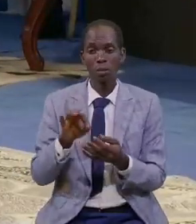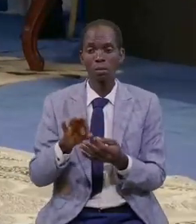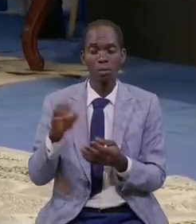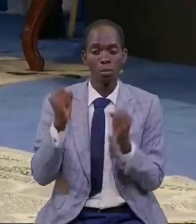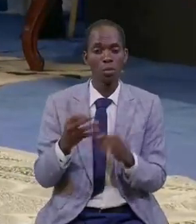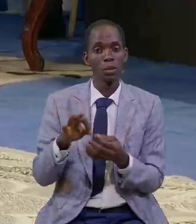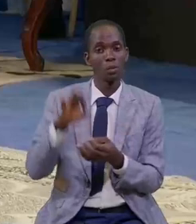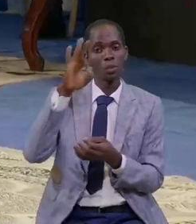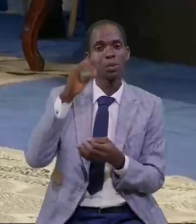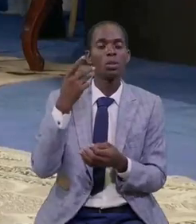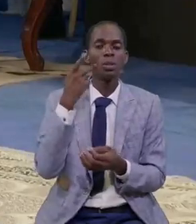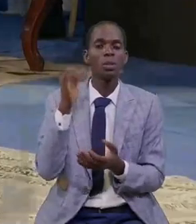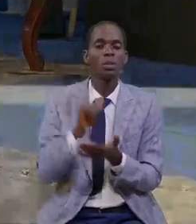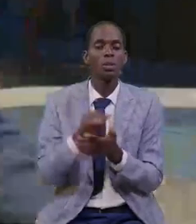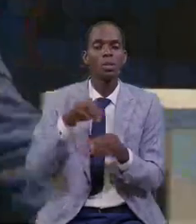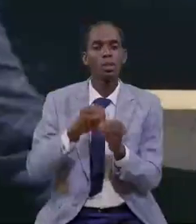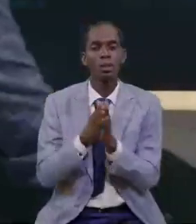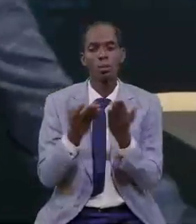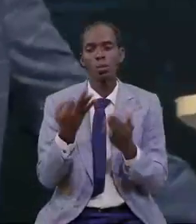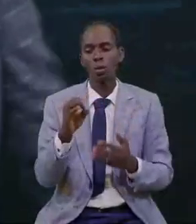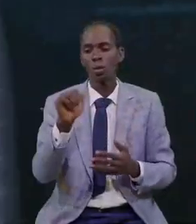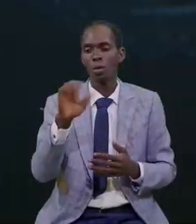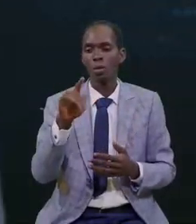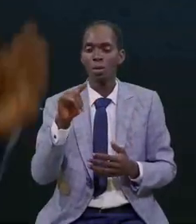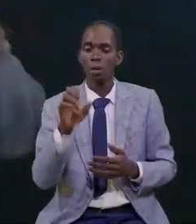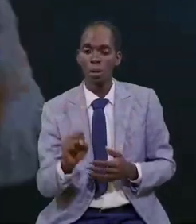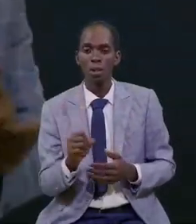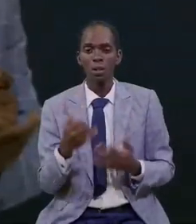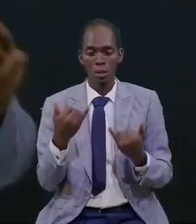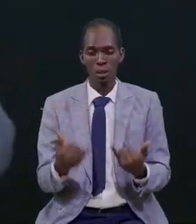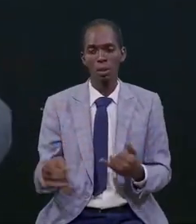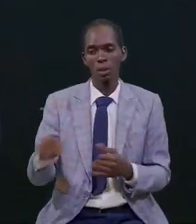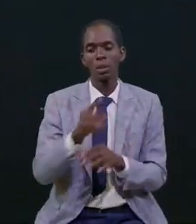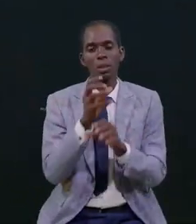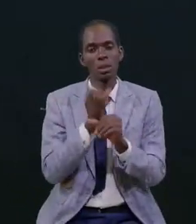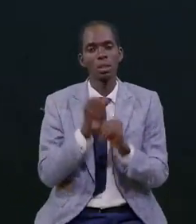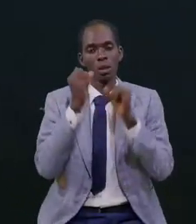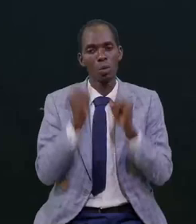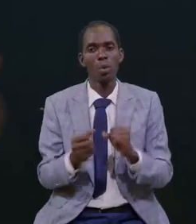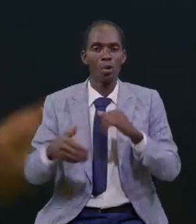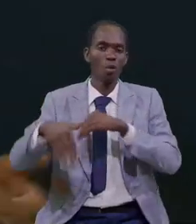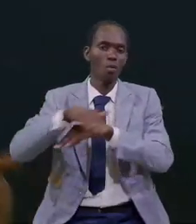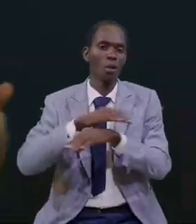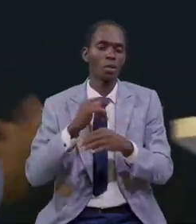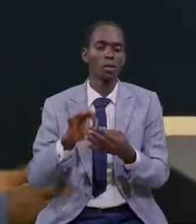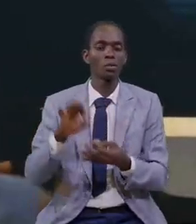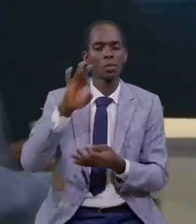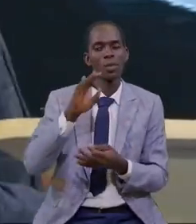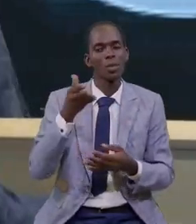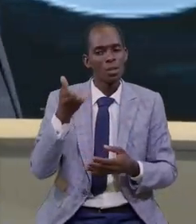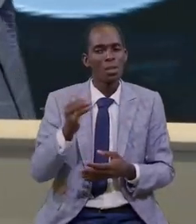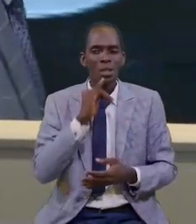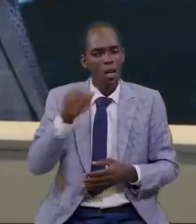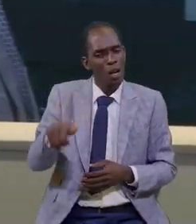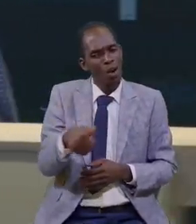des Apôtres ils ont reçu la puissance sur les esprits maintenant il y a quelque chose d'autre il y a quelque